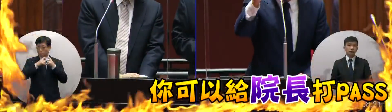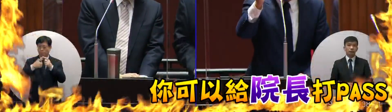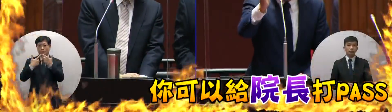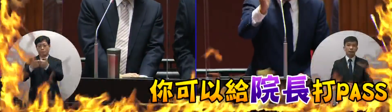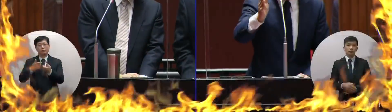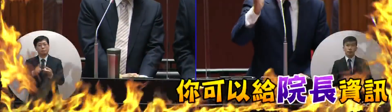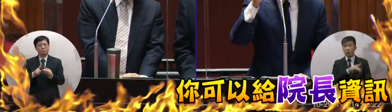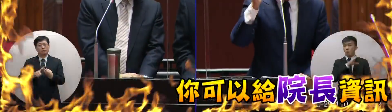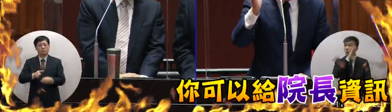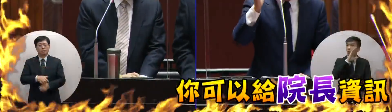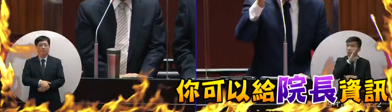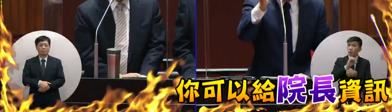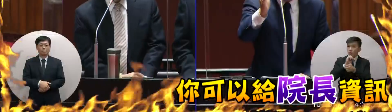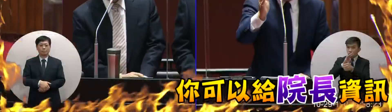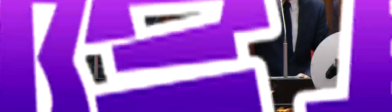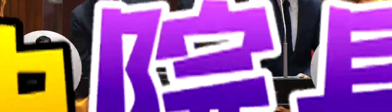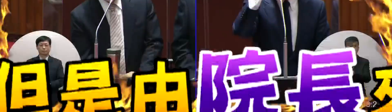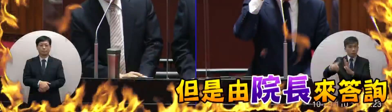pass，